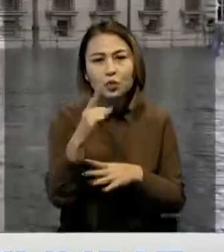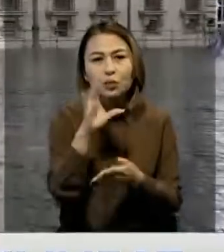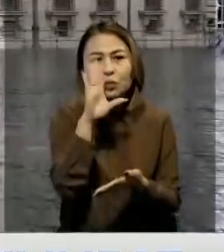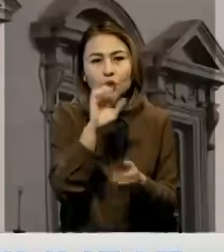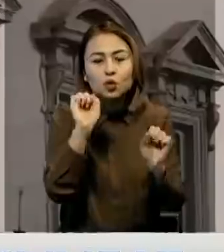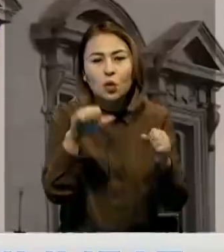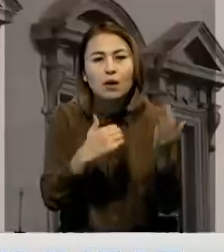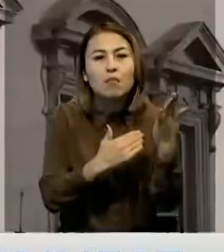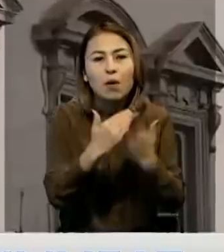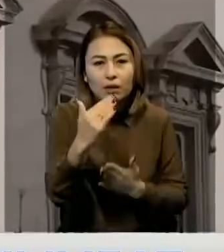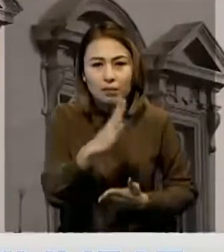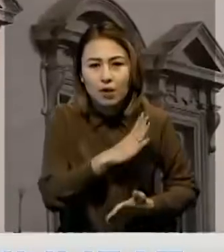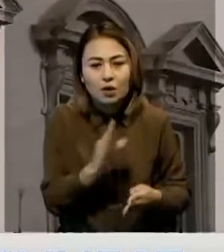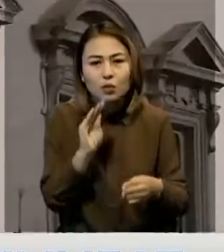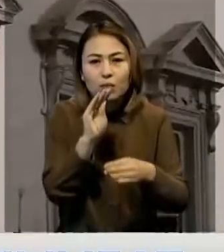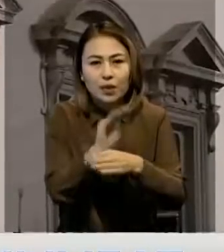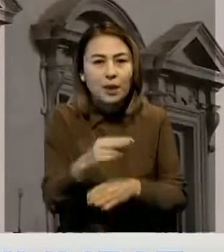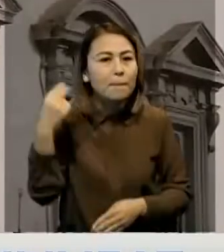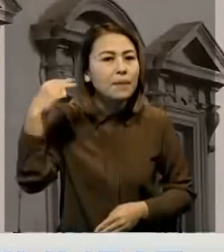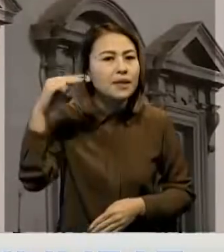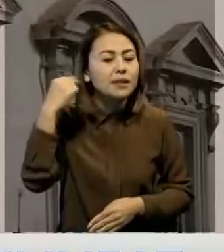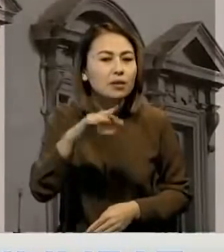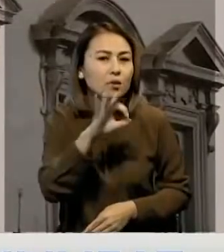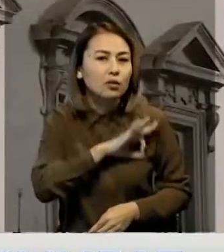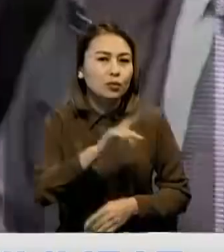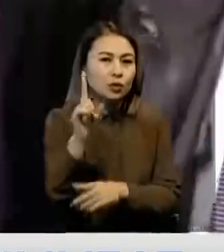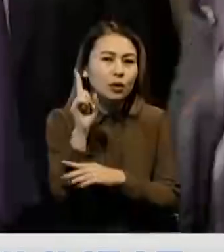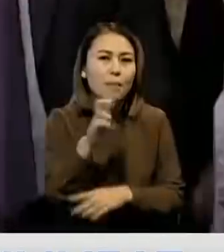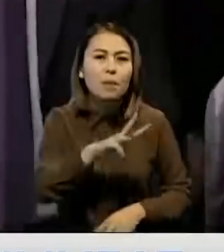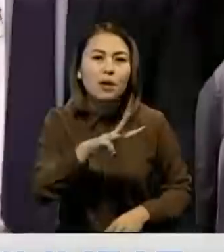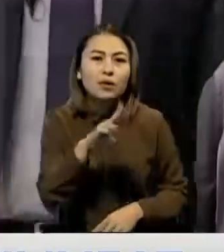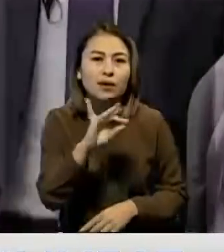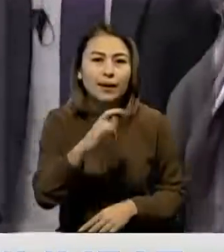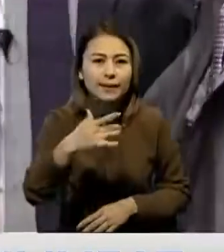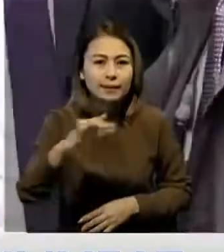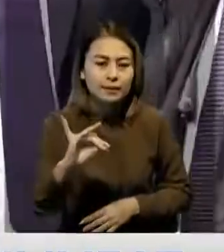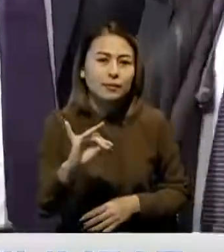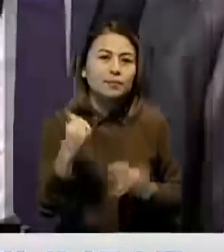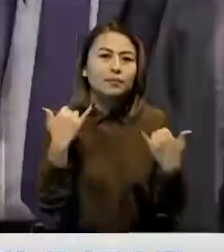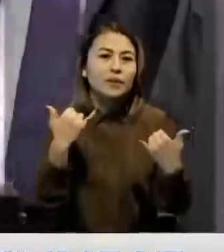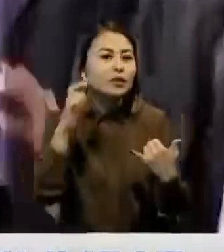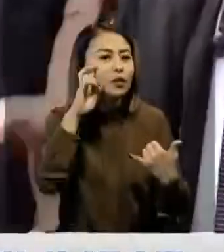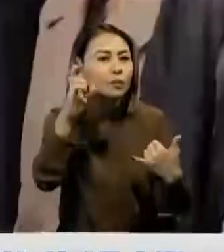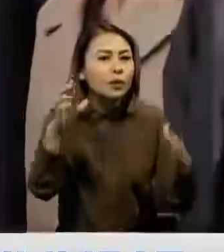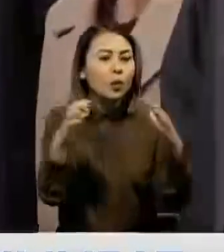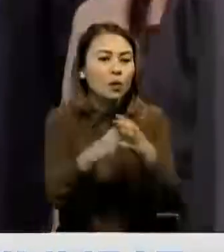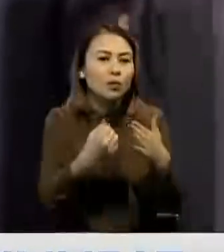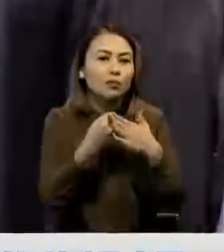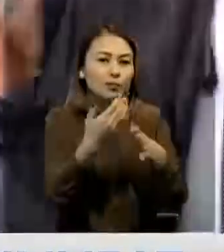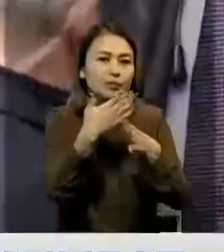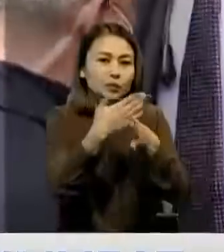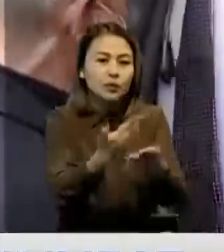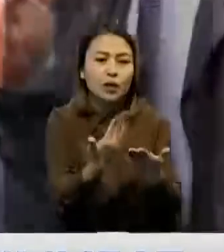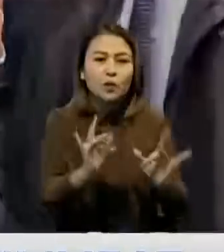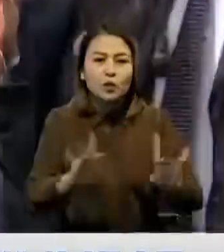жету мүмкіндігін жоғары бағалады, бірақ сонымен бірге президенттікке үміткер Марио Драгидің қазіргі үкіметіне қолдау